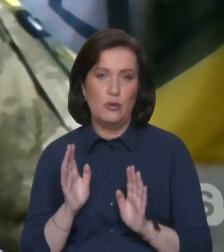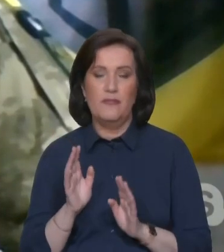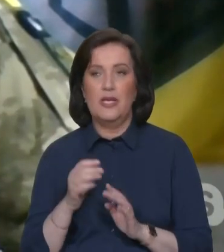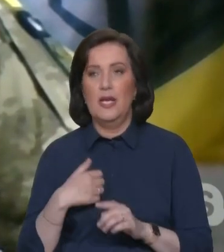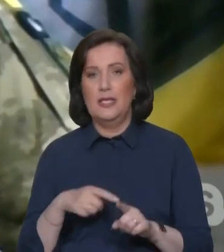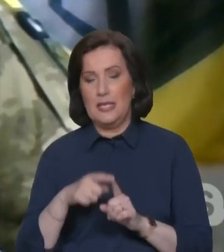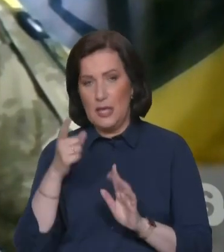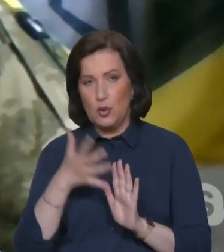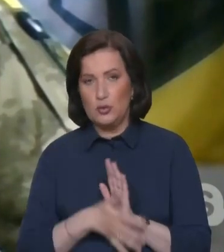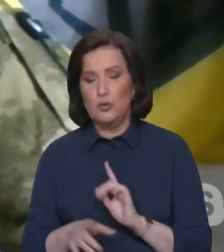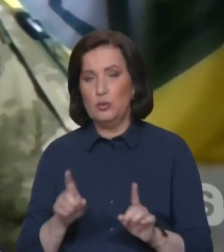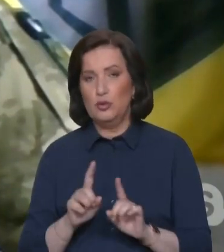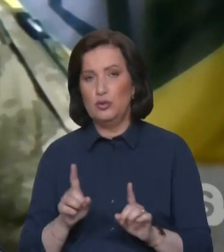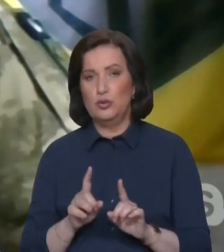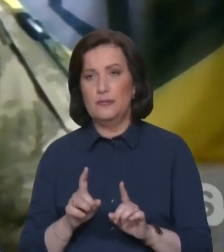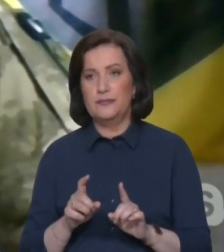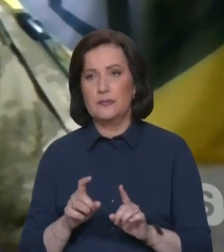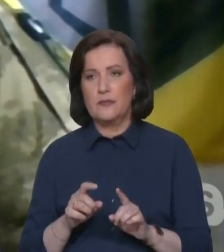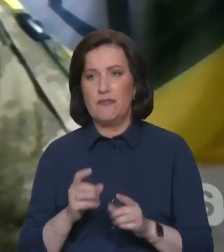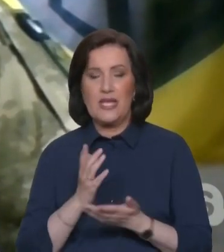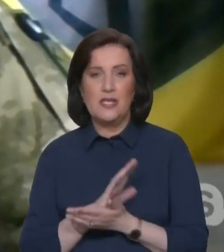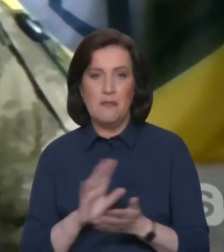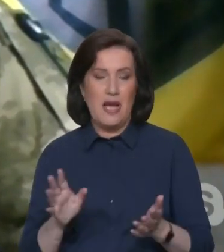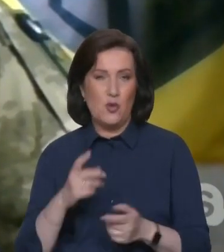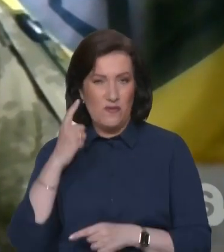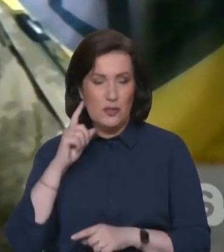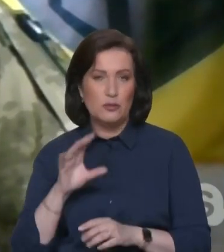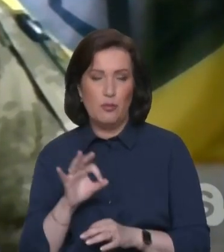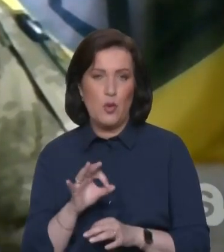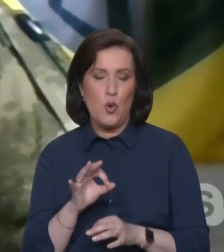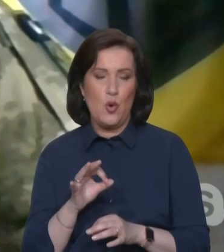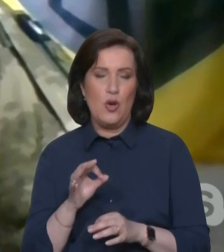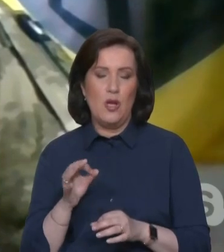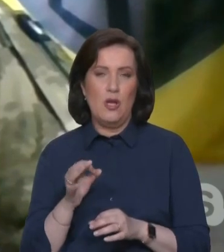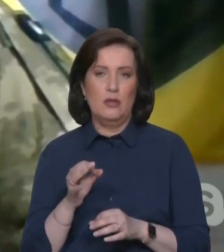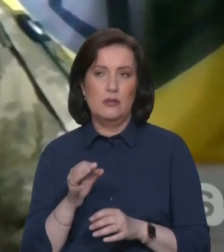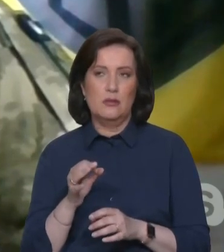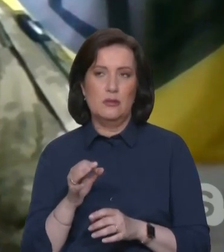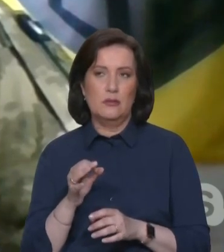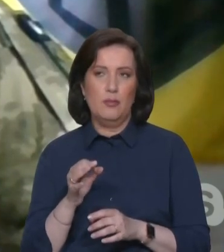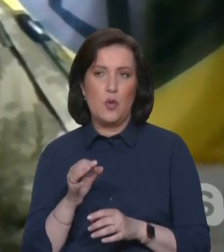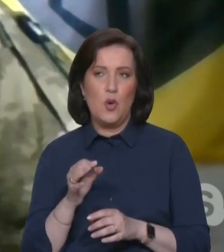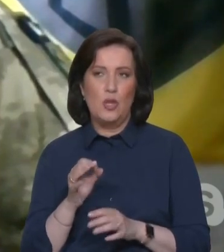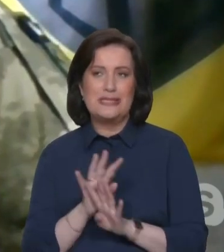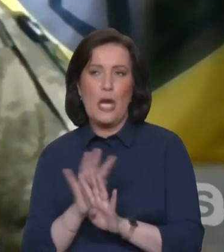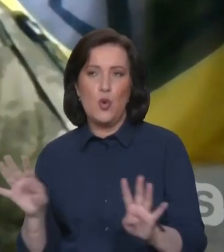Я так розумію, що не, ну, я не маю таких відомостей про загороджувальні ці.